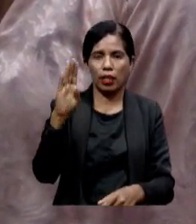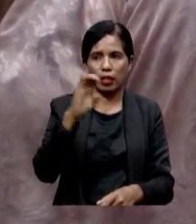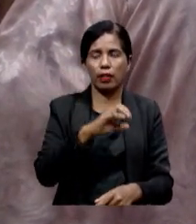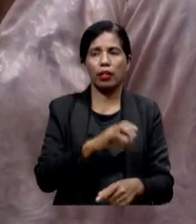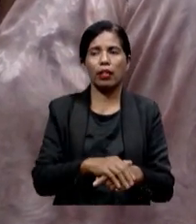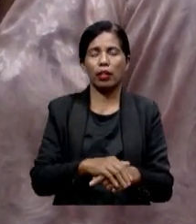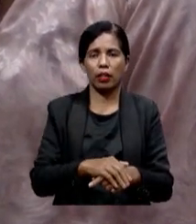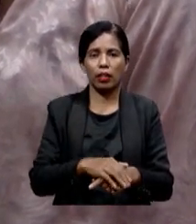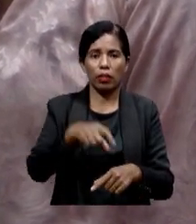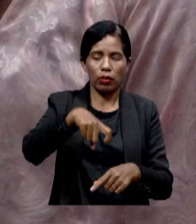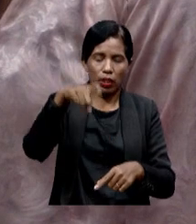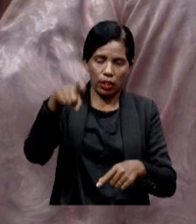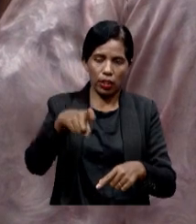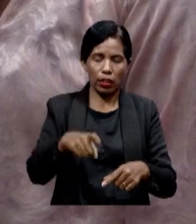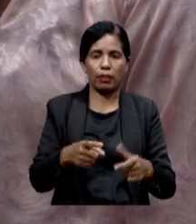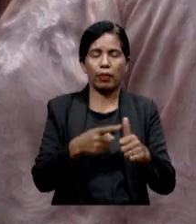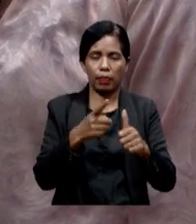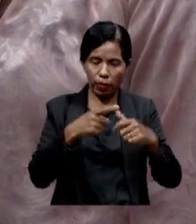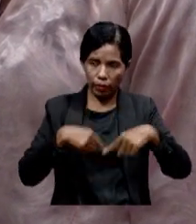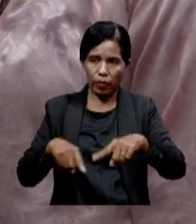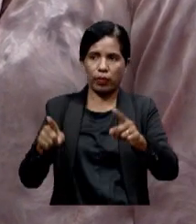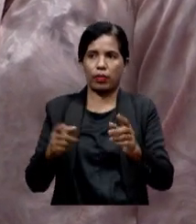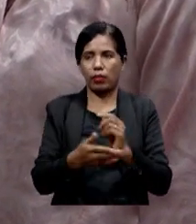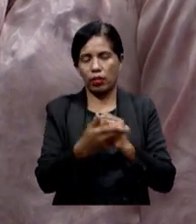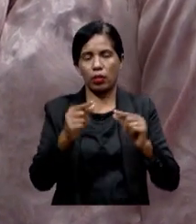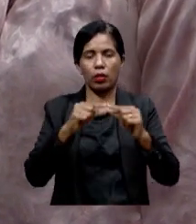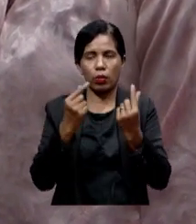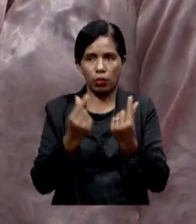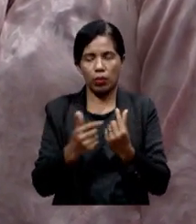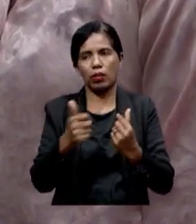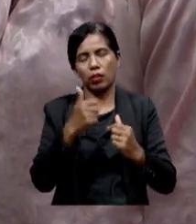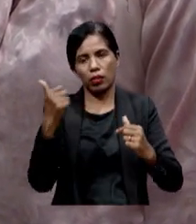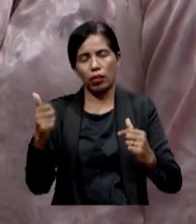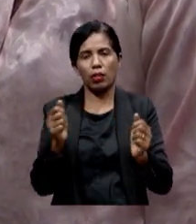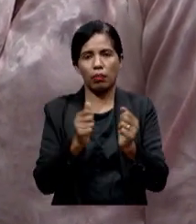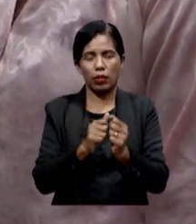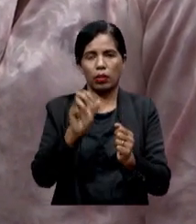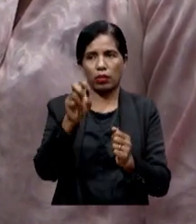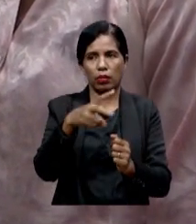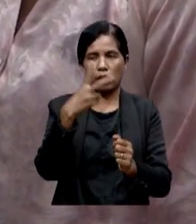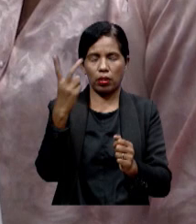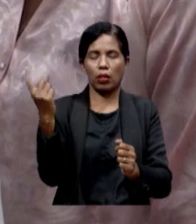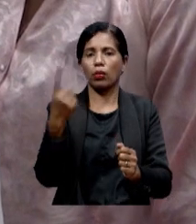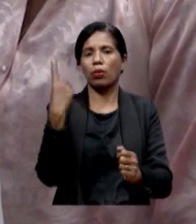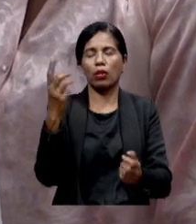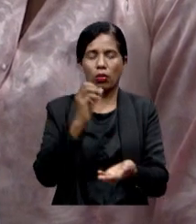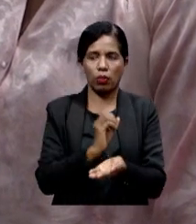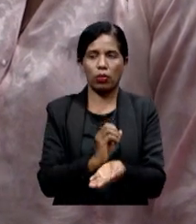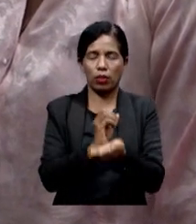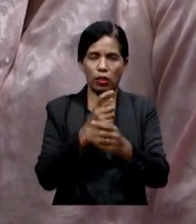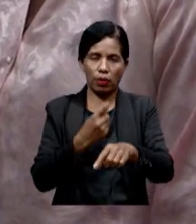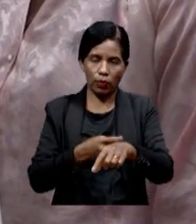ona. Heng container segundo niang, mana sira grupo sira selu, sanulo resing rua, laos raiwan niang dit. Tempo